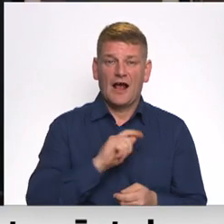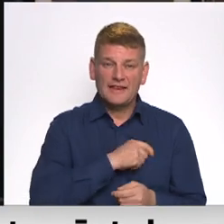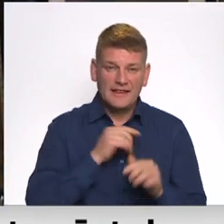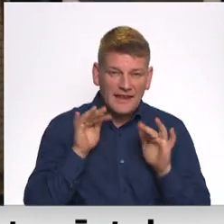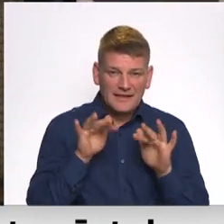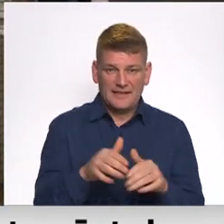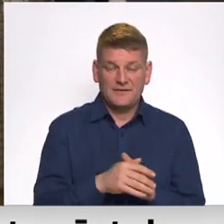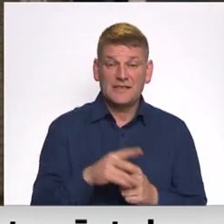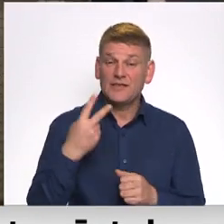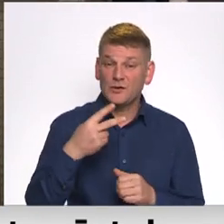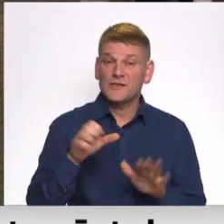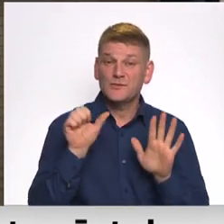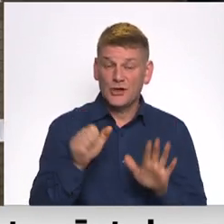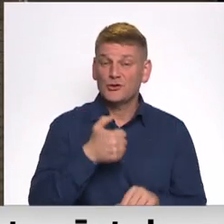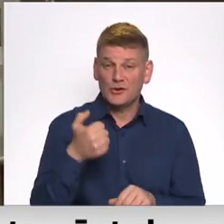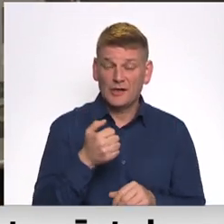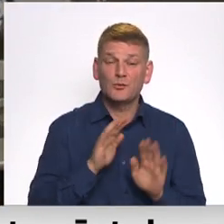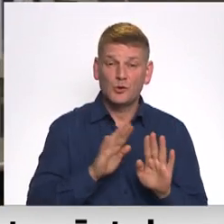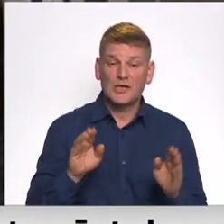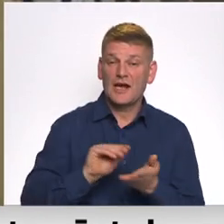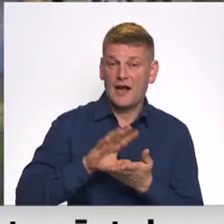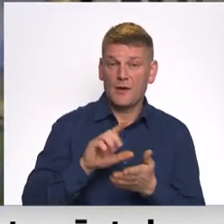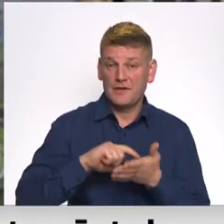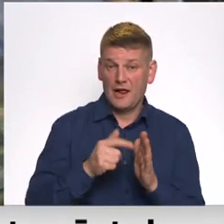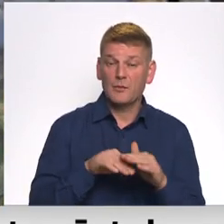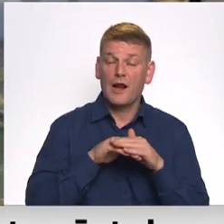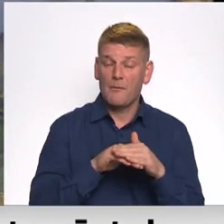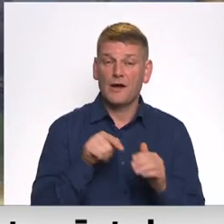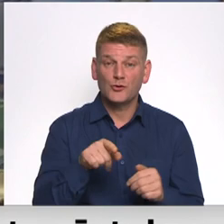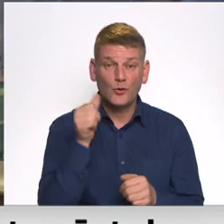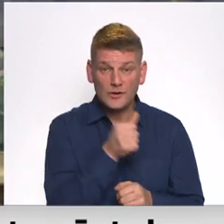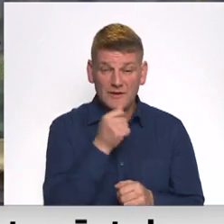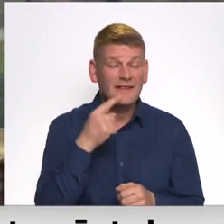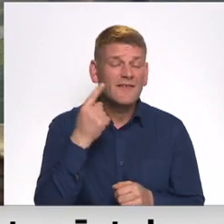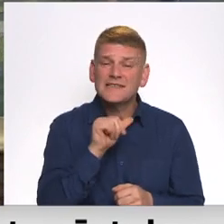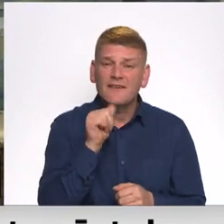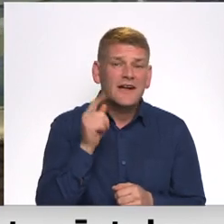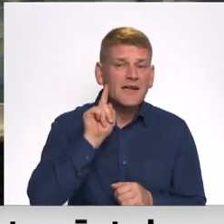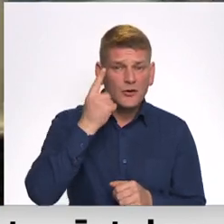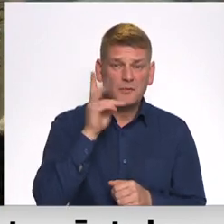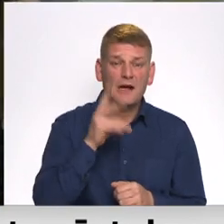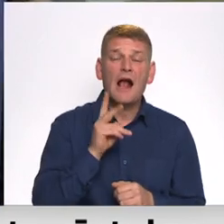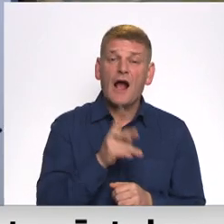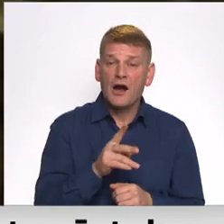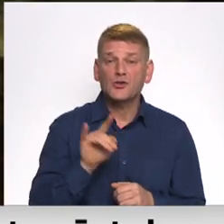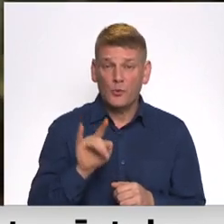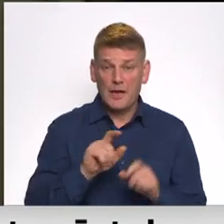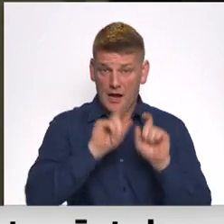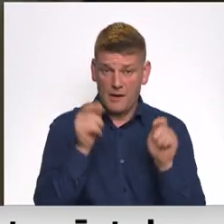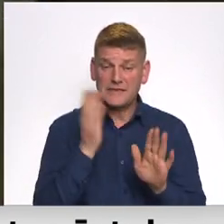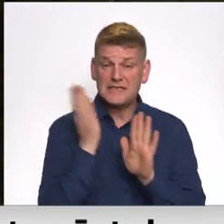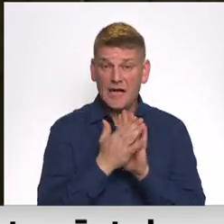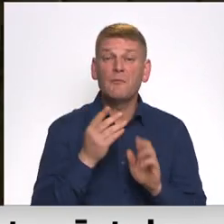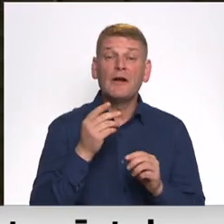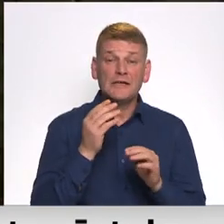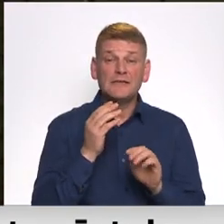arī. 26 gadus muzeja krājuma telpas glabāja šo noslēpumu, jo neviens pat iedomāties nevarēja, ka Kārlis Upītis rāmī starp